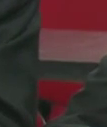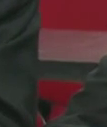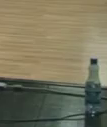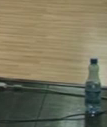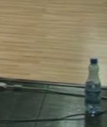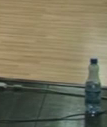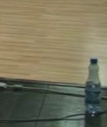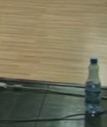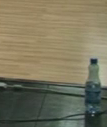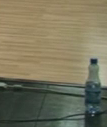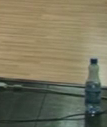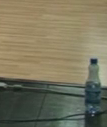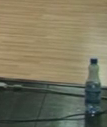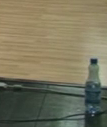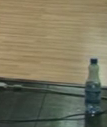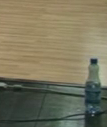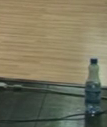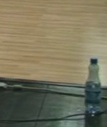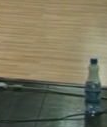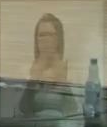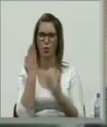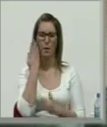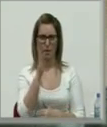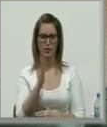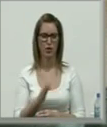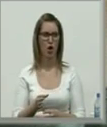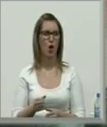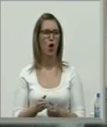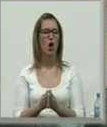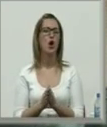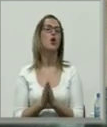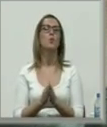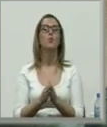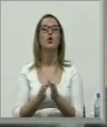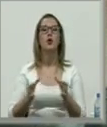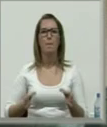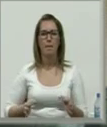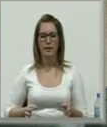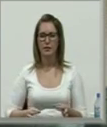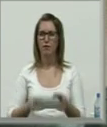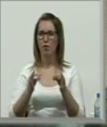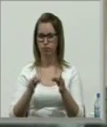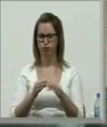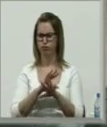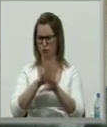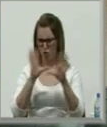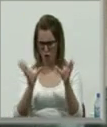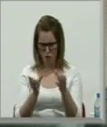że tak. Dziękuję bardzo. Proszę państwa, wobec braku dalszych zgłoszeń w związku z wyczerpaniem